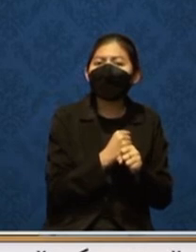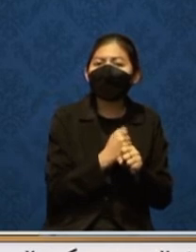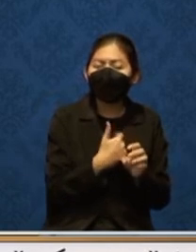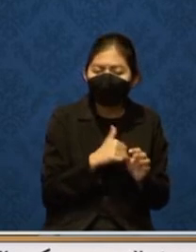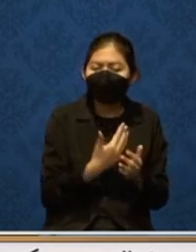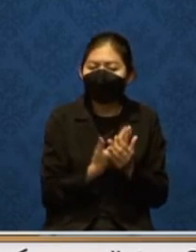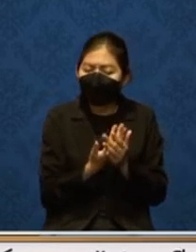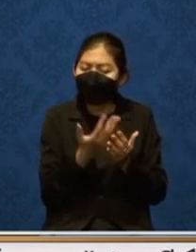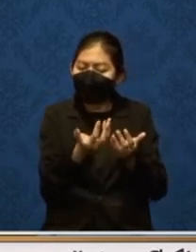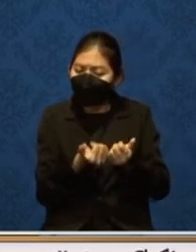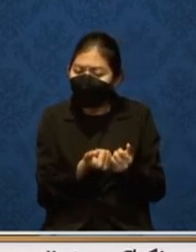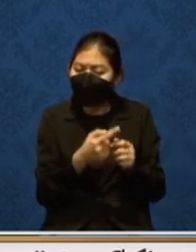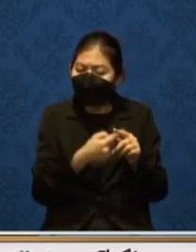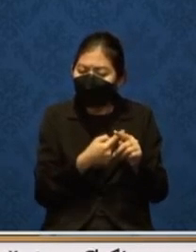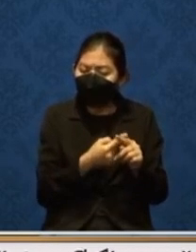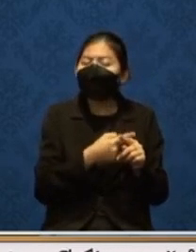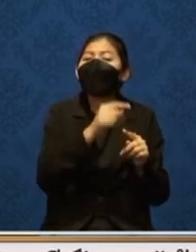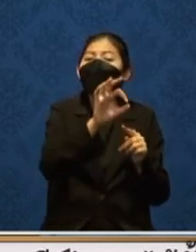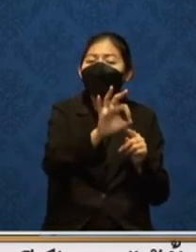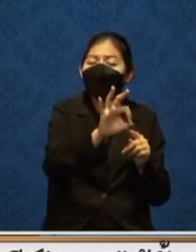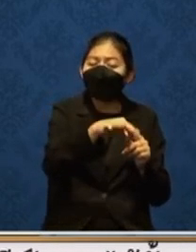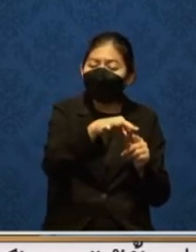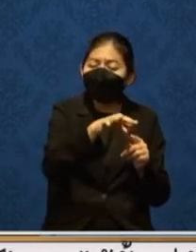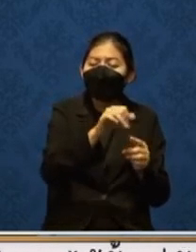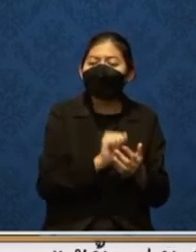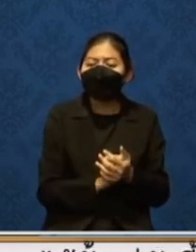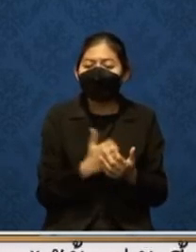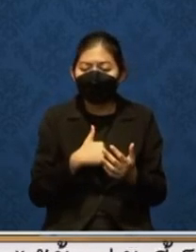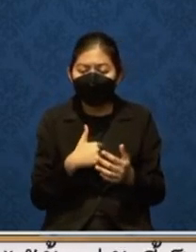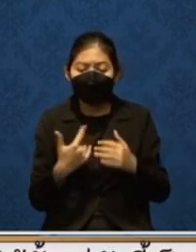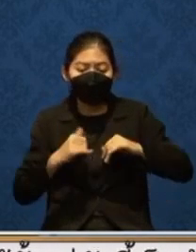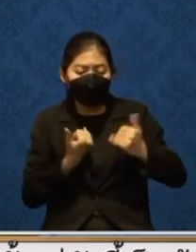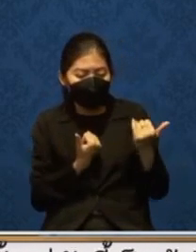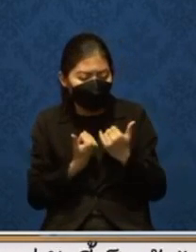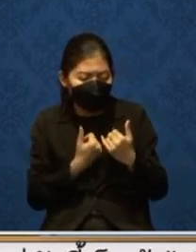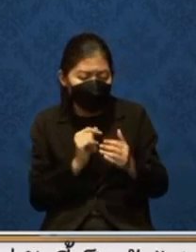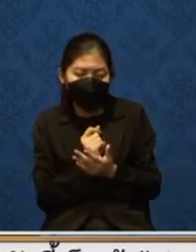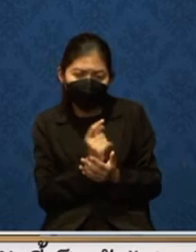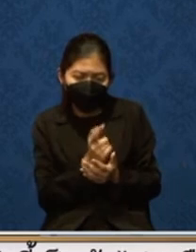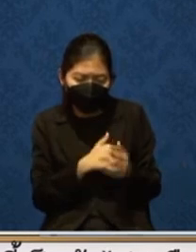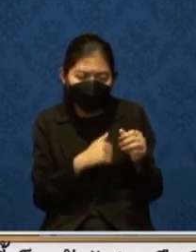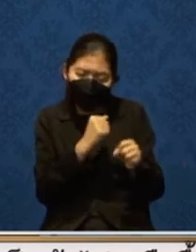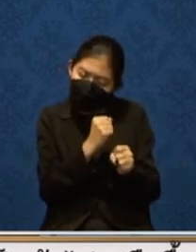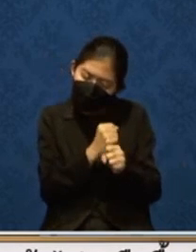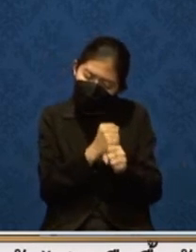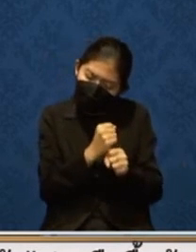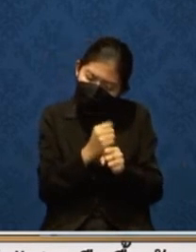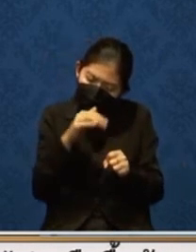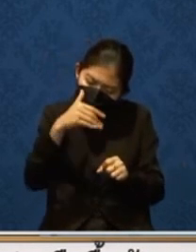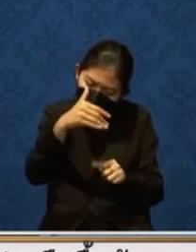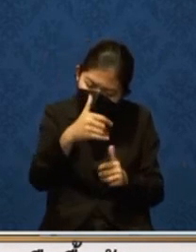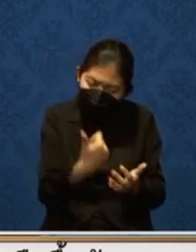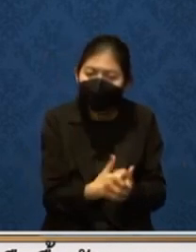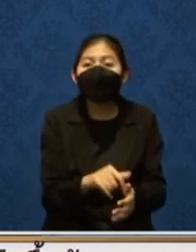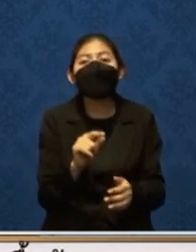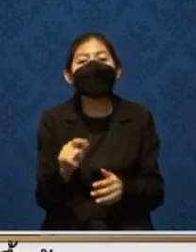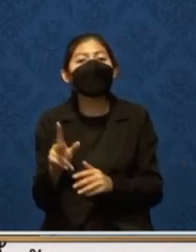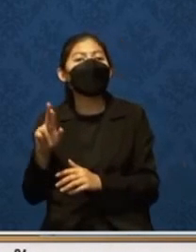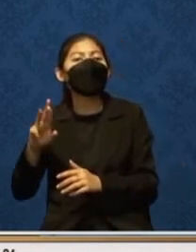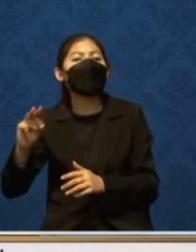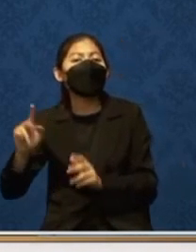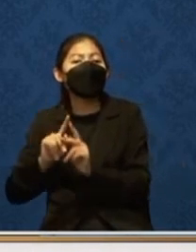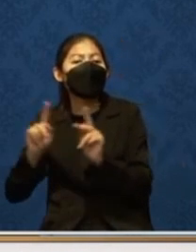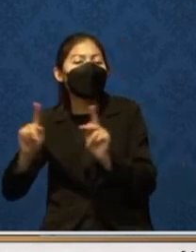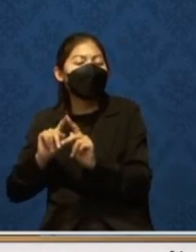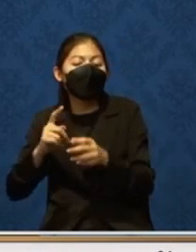ห Baldwin Stoneupเมอได้เป็กรมการแล้วก็ยง